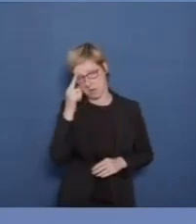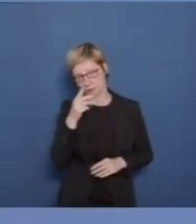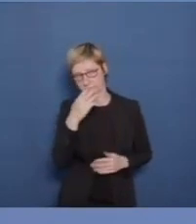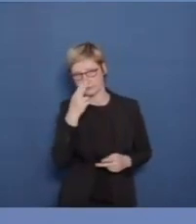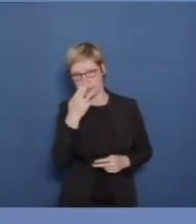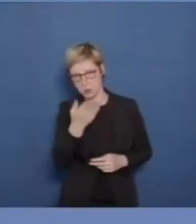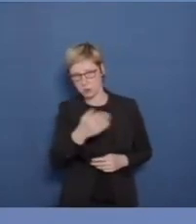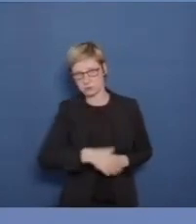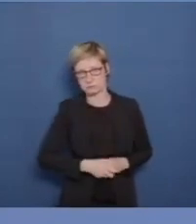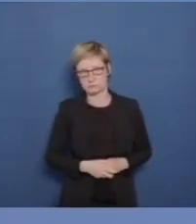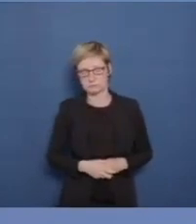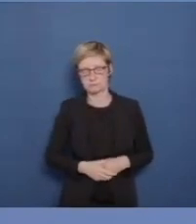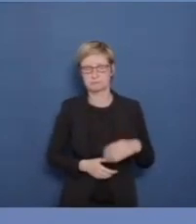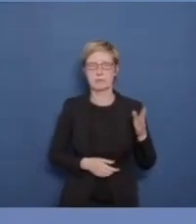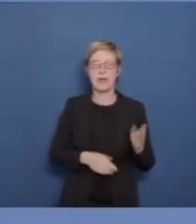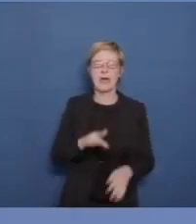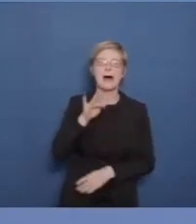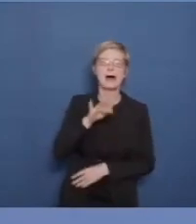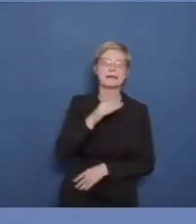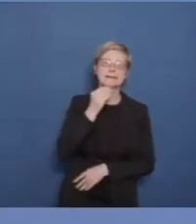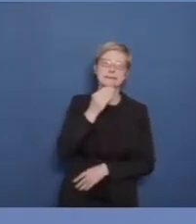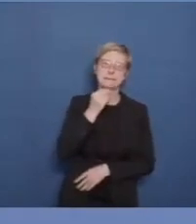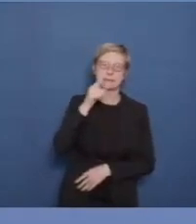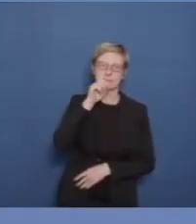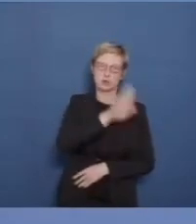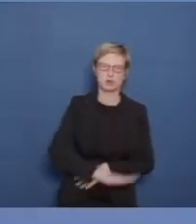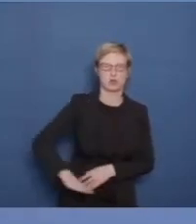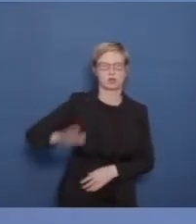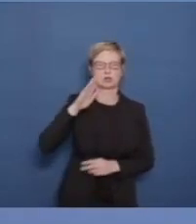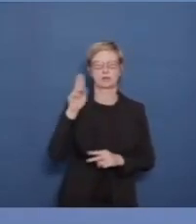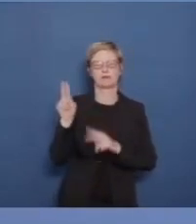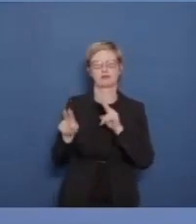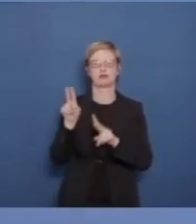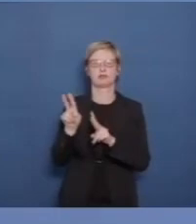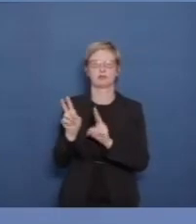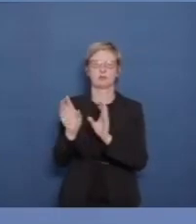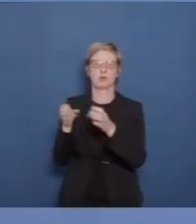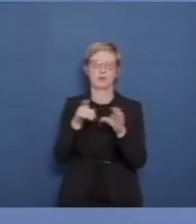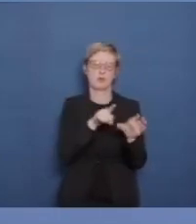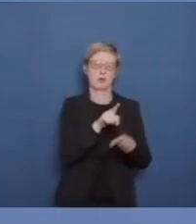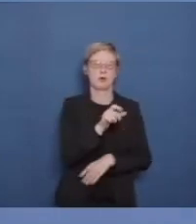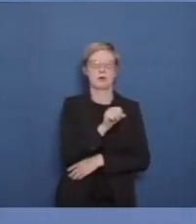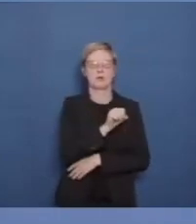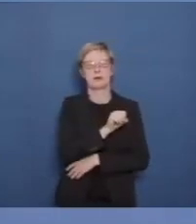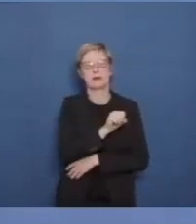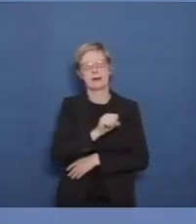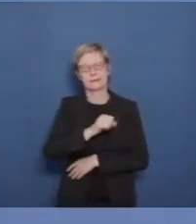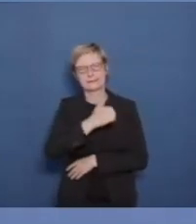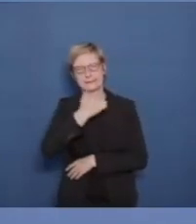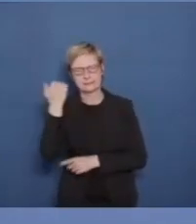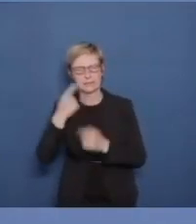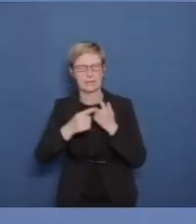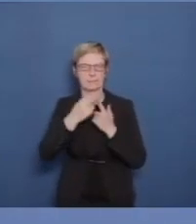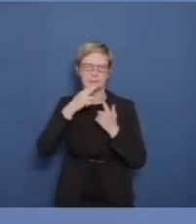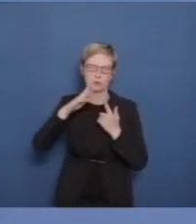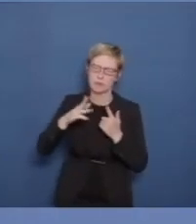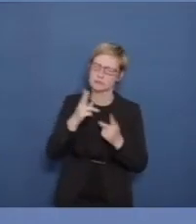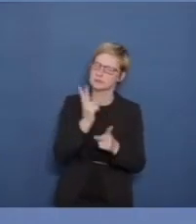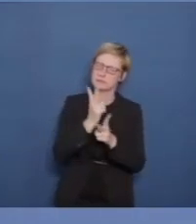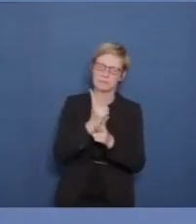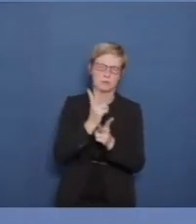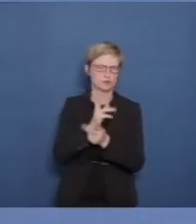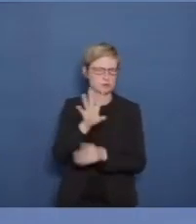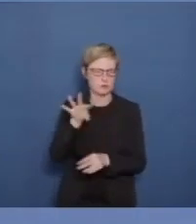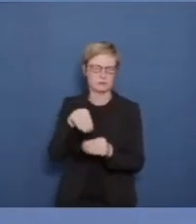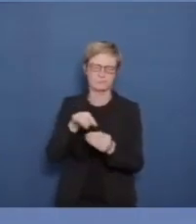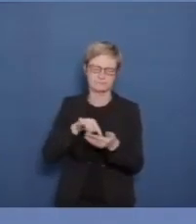sagen, Antisemiten gibt es in Deutschland in verschiedenen Lagern. Rechtsextreme und Neonazis haben immer schon dazugehört. Und in